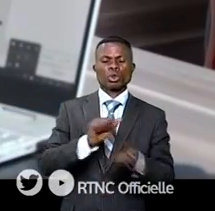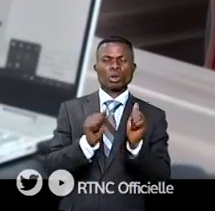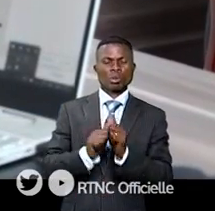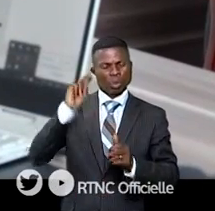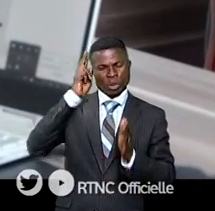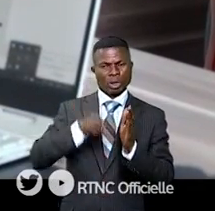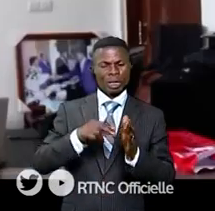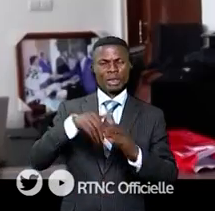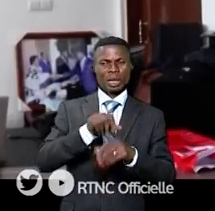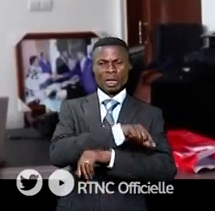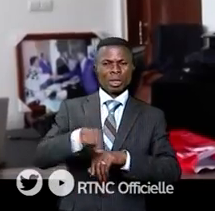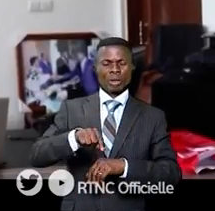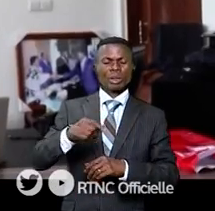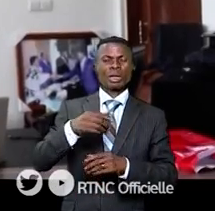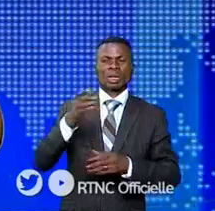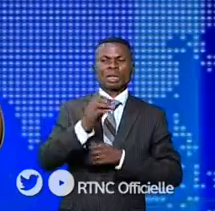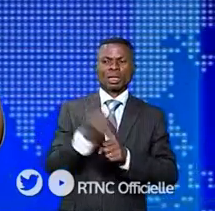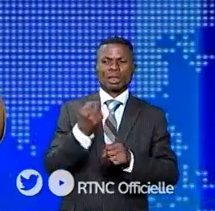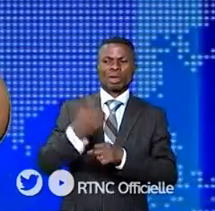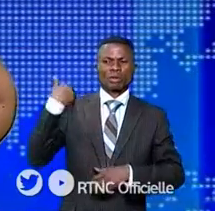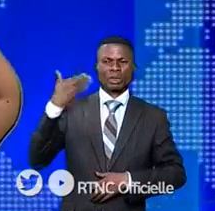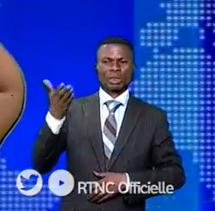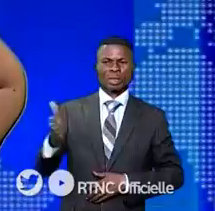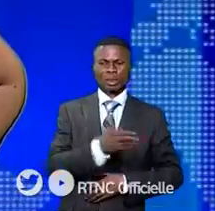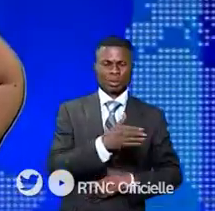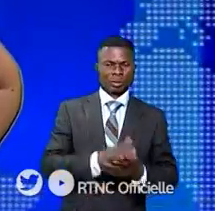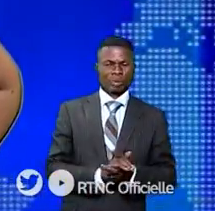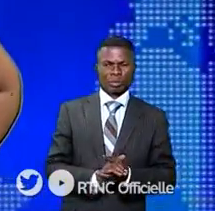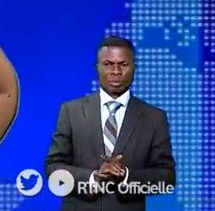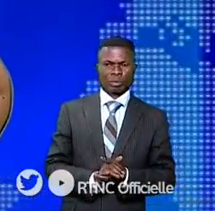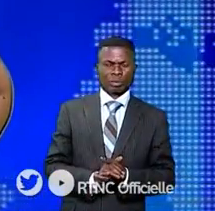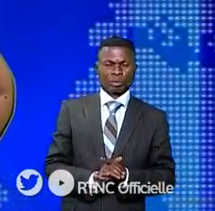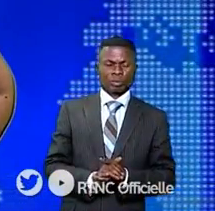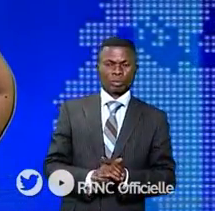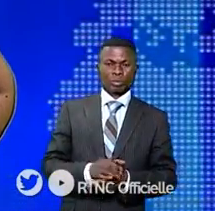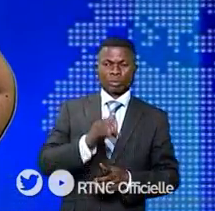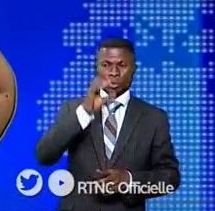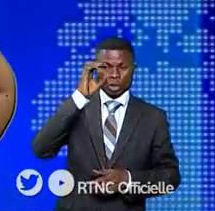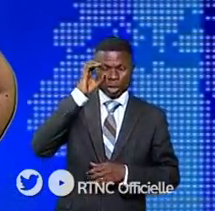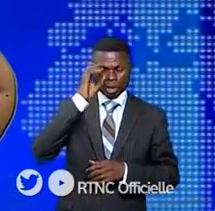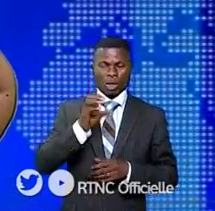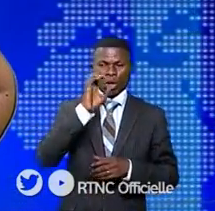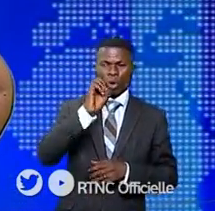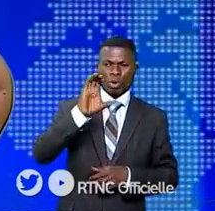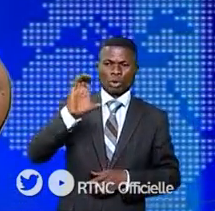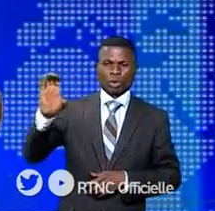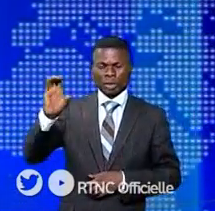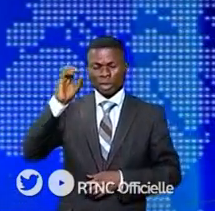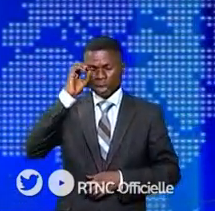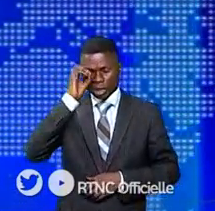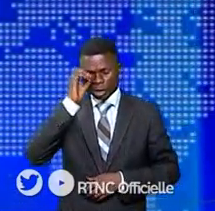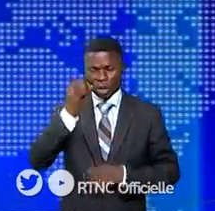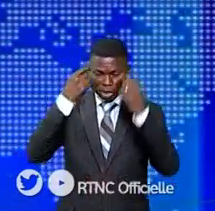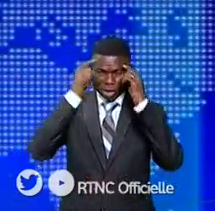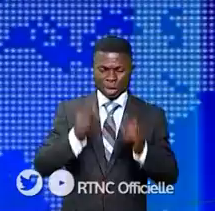République à travers le ministère de la fonction publique. À l'Office congolais de contrôle, notre confrère Jacques Mégé nous apprend la tenue